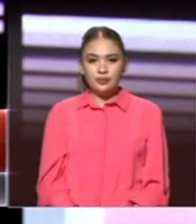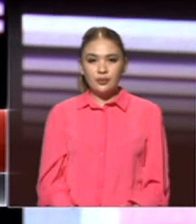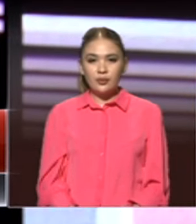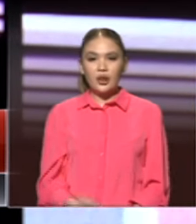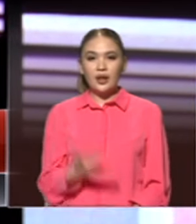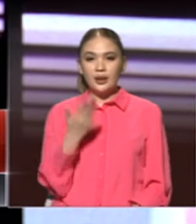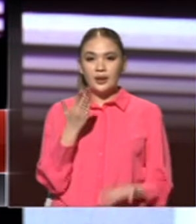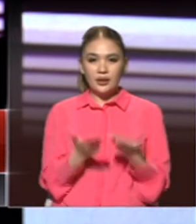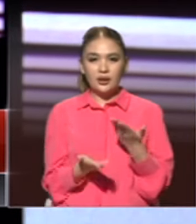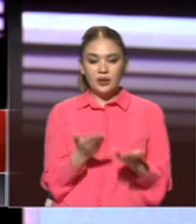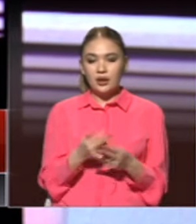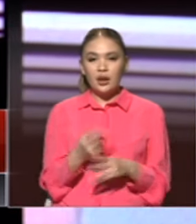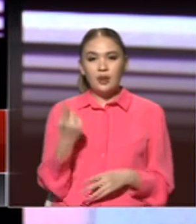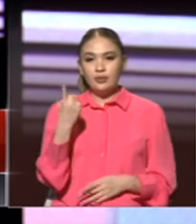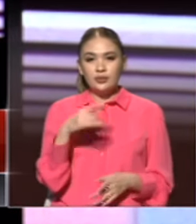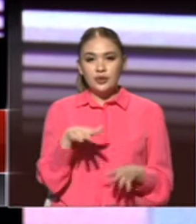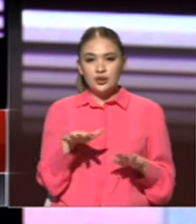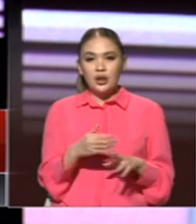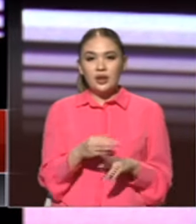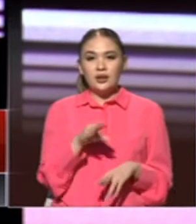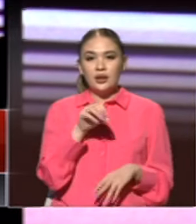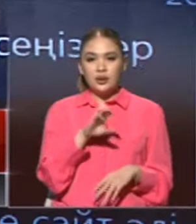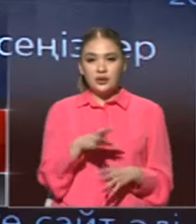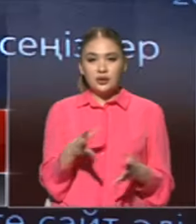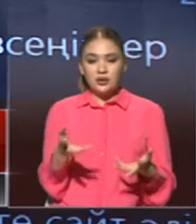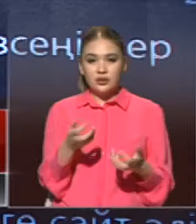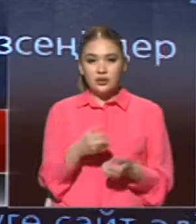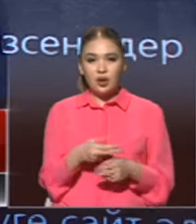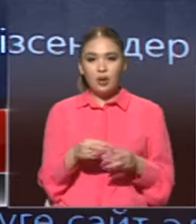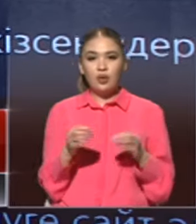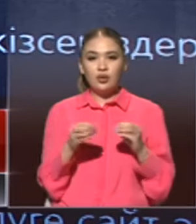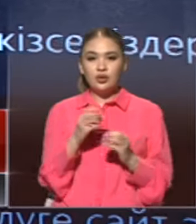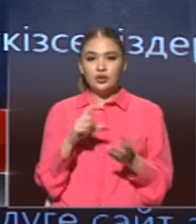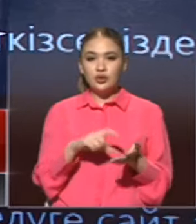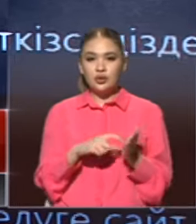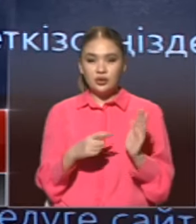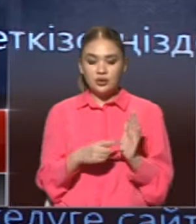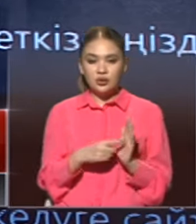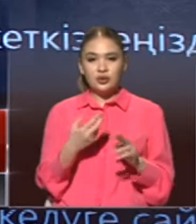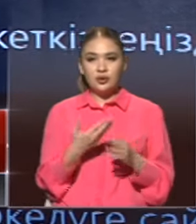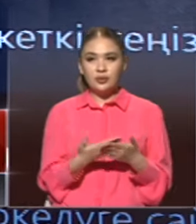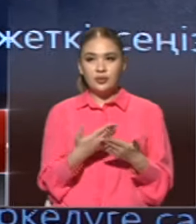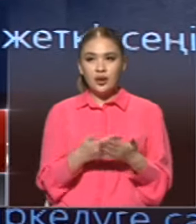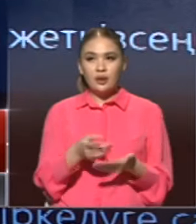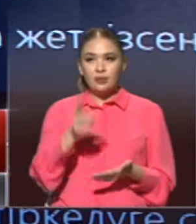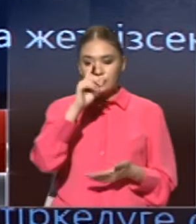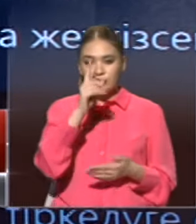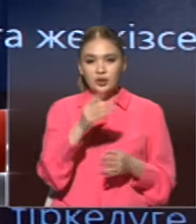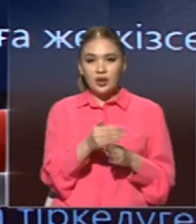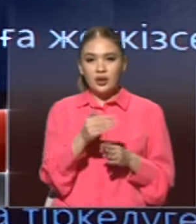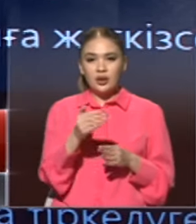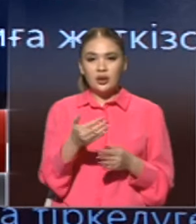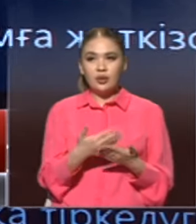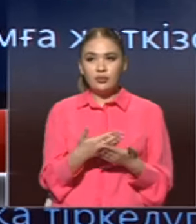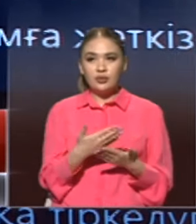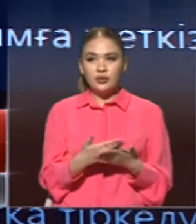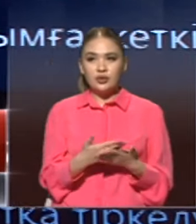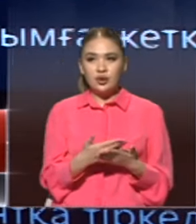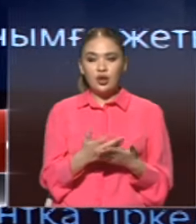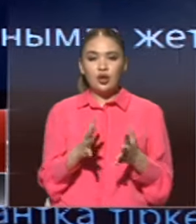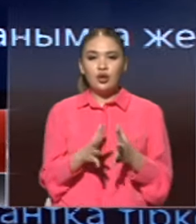Егер бірінші тестті алатын болсаңыздар, қазіргі 10-шы сыныптағы және де бір жылдан кейінгі дайындықты қарайтын болсаңыздар,